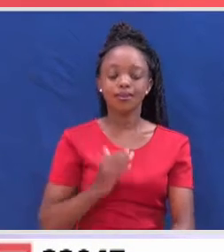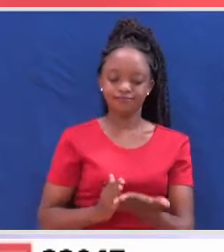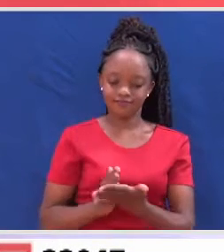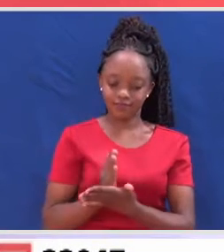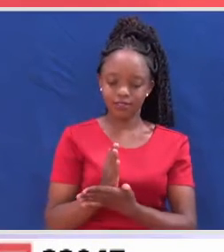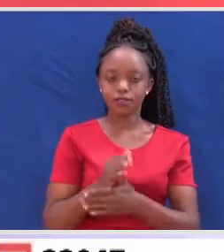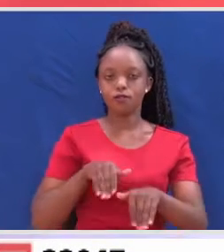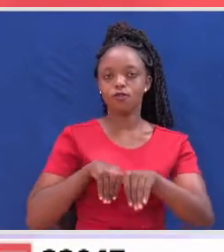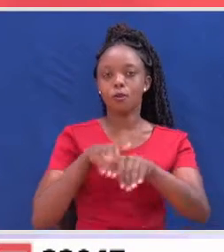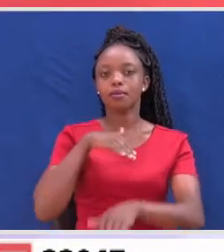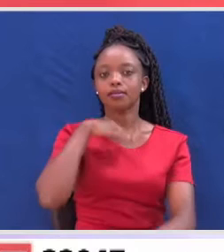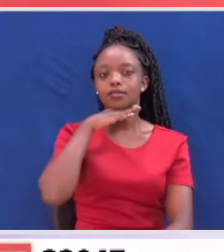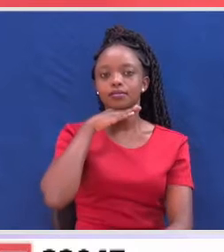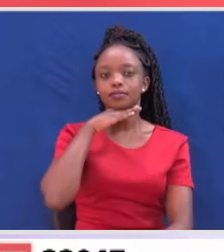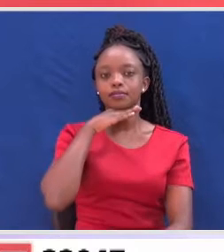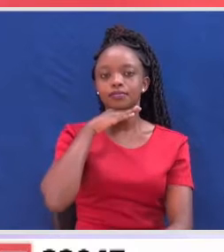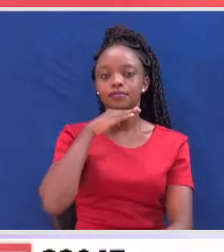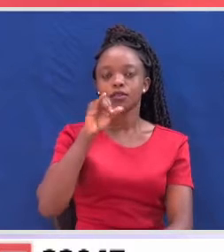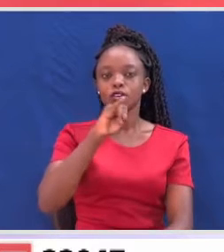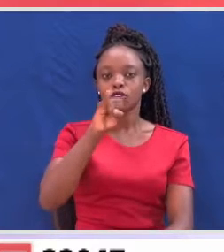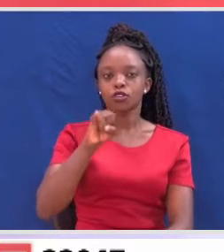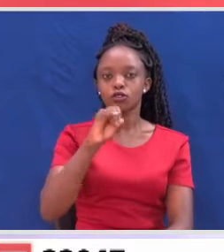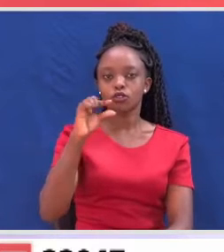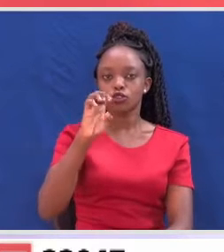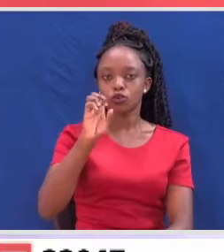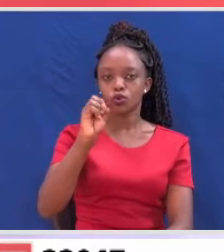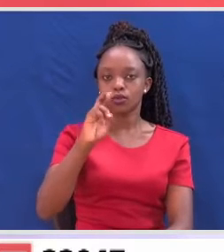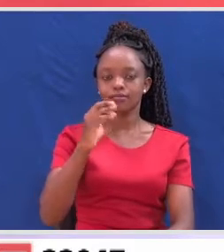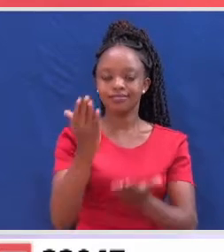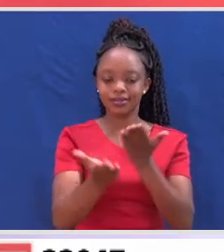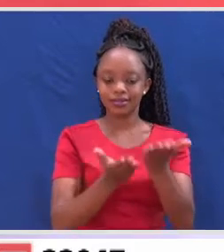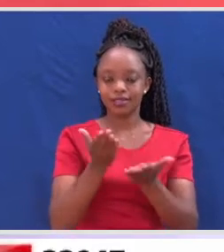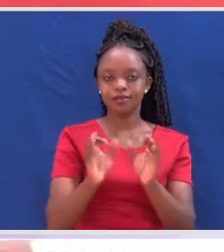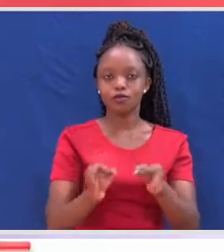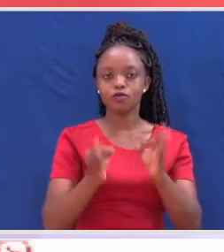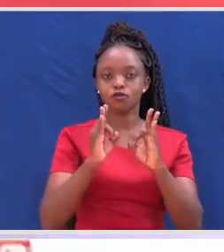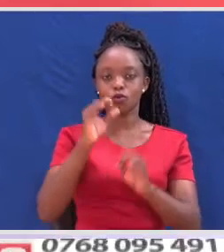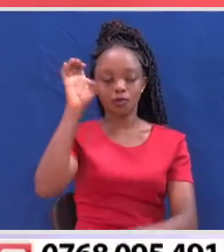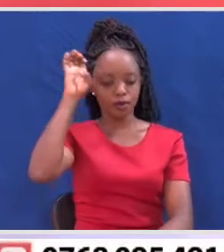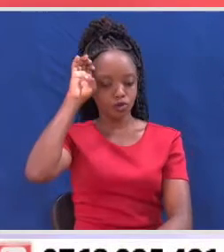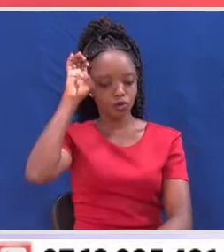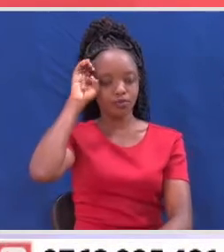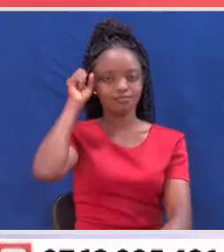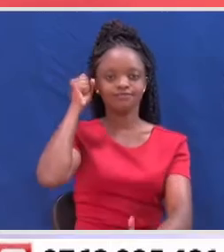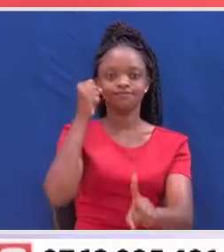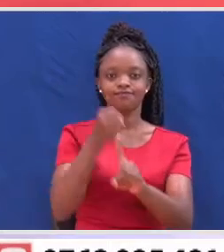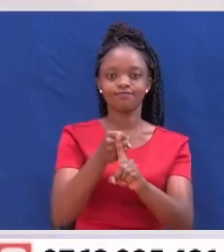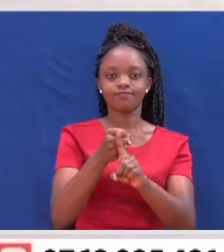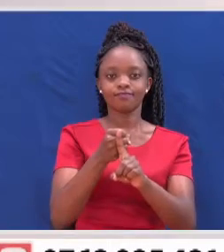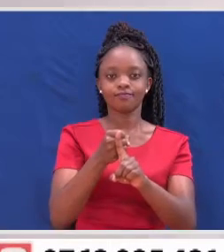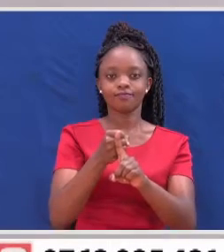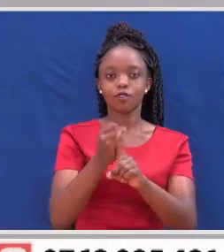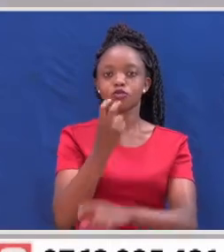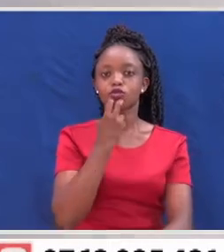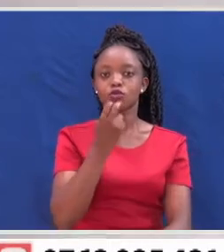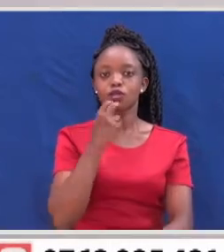kufuatia mauaji hayo. George Murigi, ambaye pia alihudumu kama afisa wa elimu, alivamiwa siku ya Jumanne na